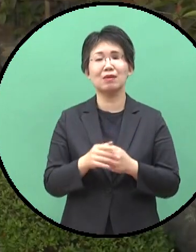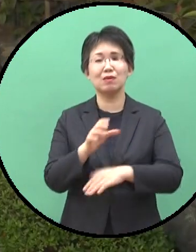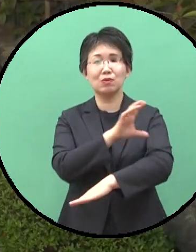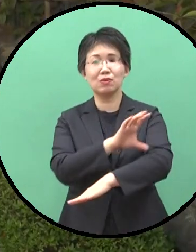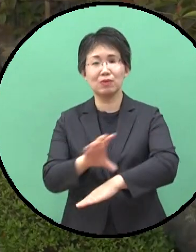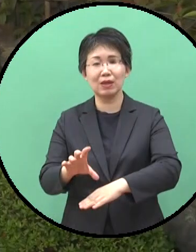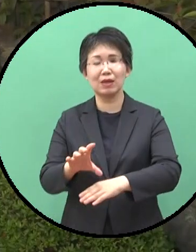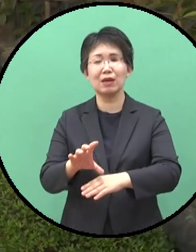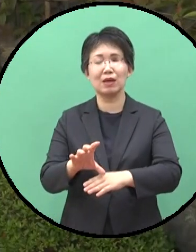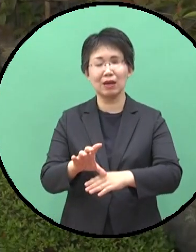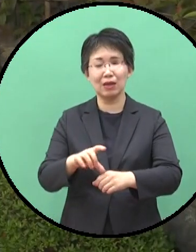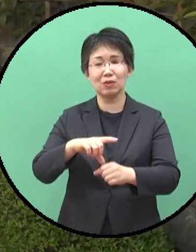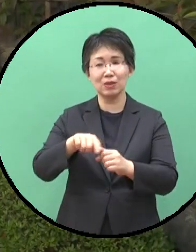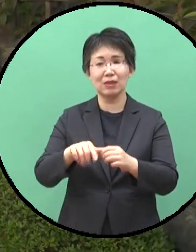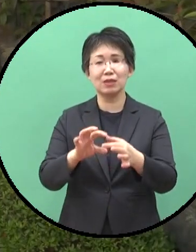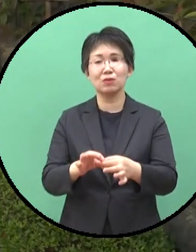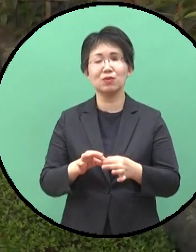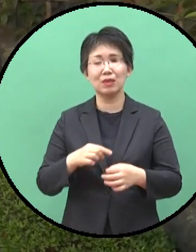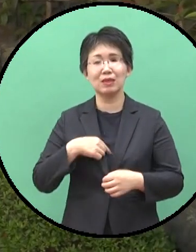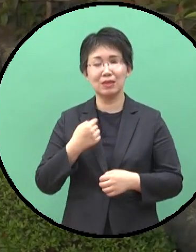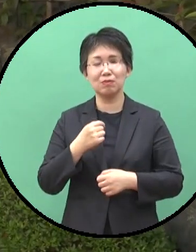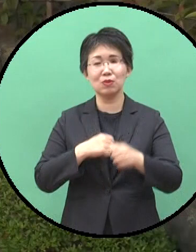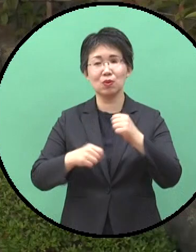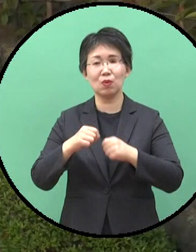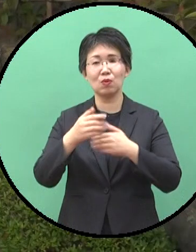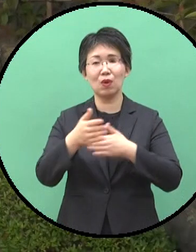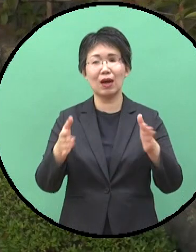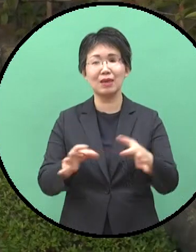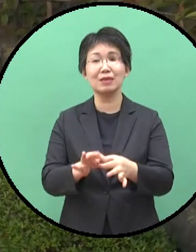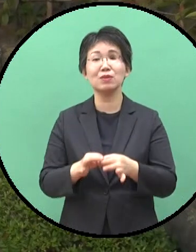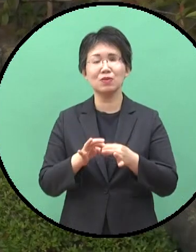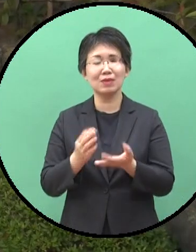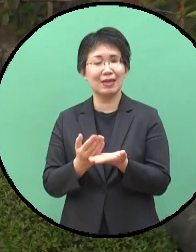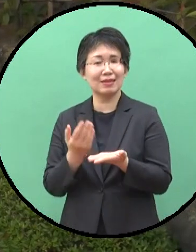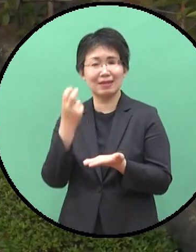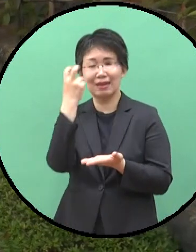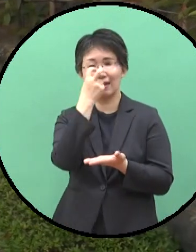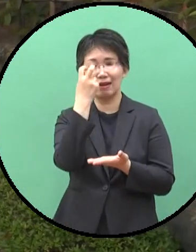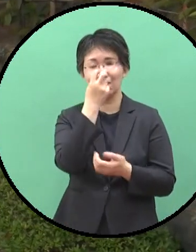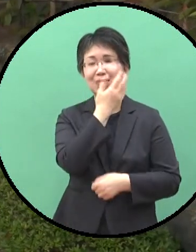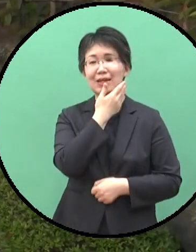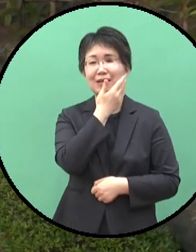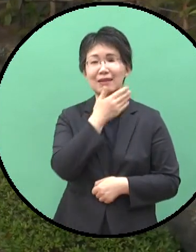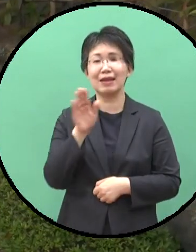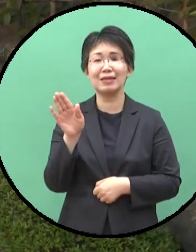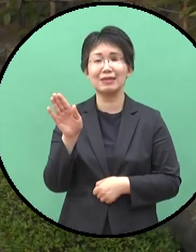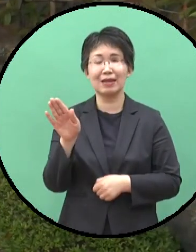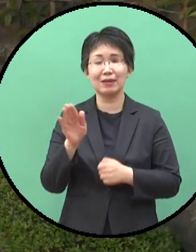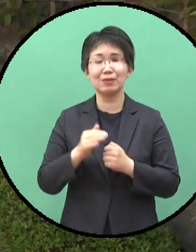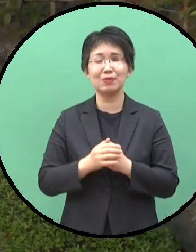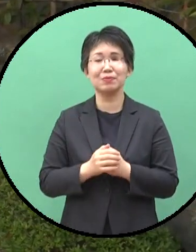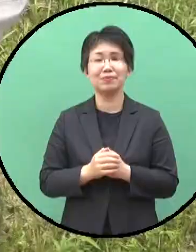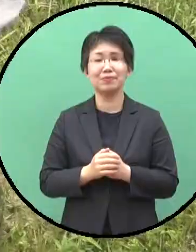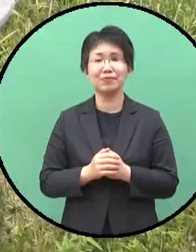については、普段ご自身が行動されている範囲についてあらかじめ確認していただくことが非常に大切になると思います。